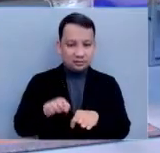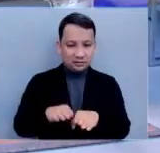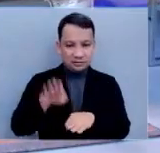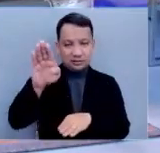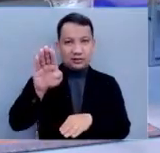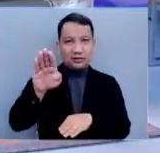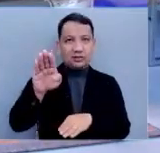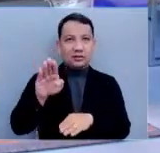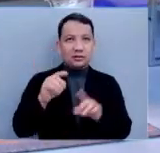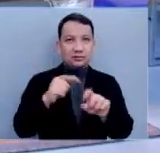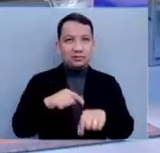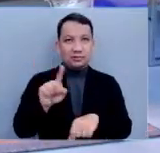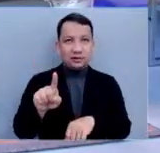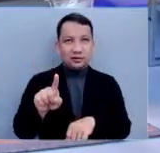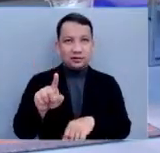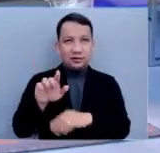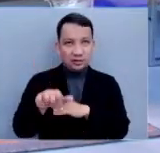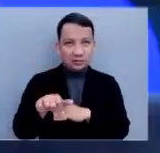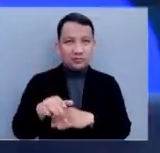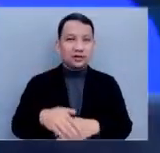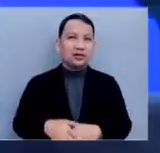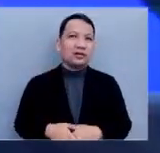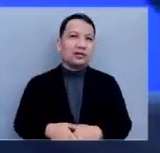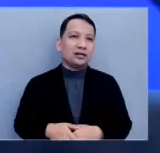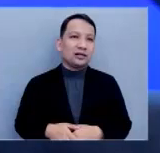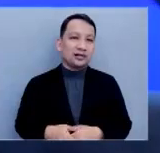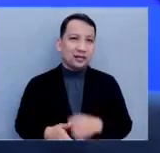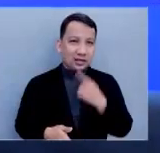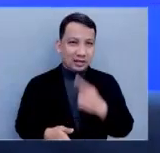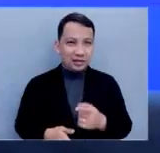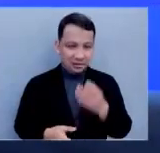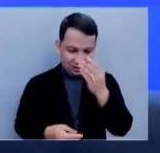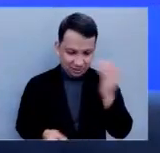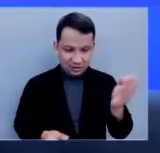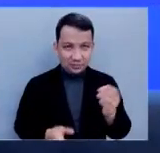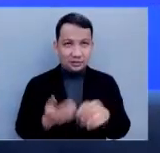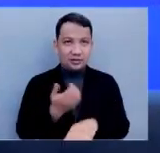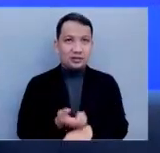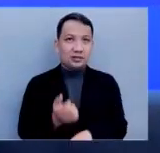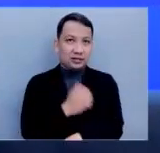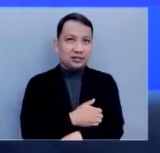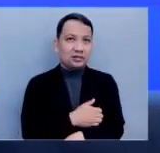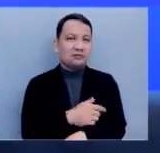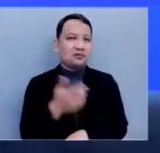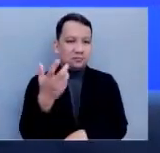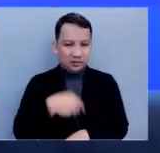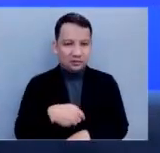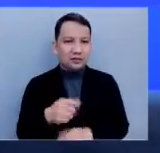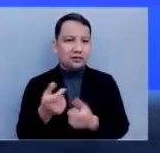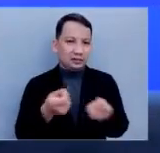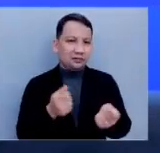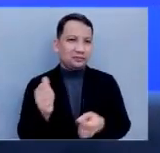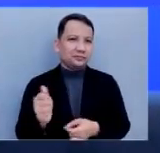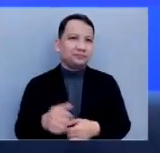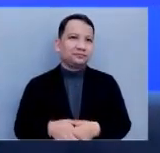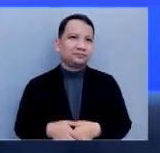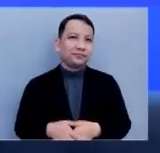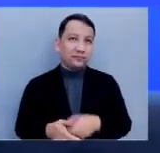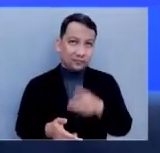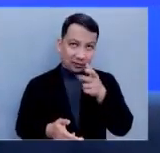And then pag-akit na ng alauna ng hapon, hindi ka sluggish na. Effective yun. Yung energy mo. Uy, maganda gagawin ko yan. Effective yun. Nag-try ko na yun. Habang nanonood kayo sa